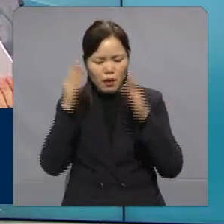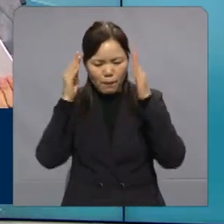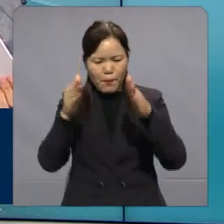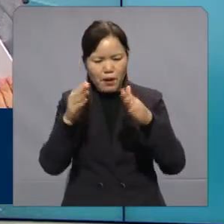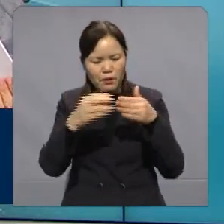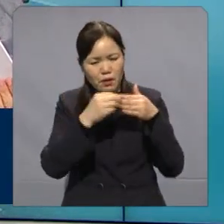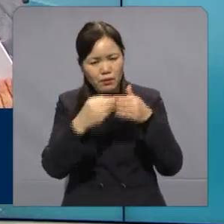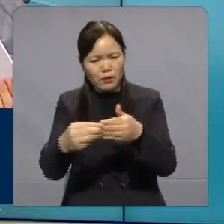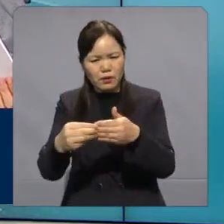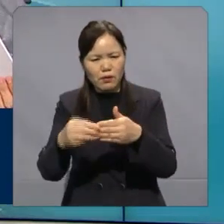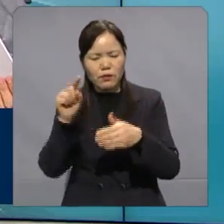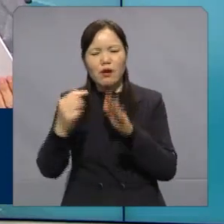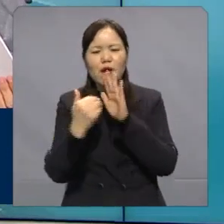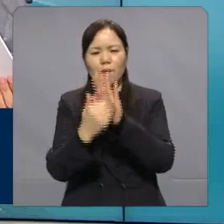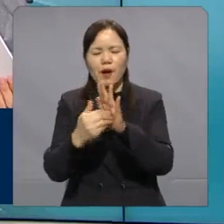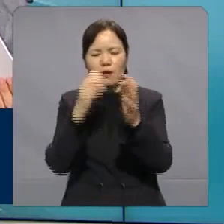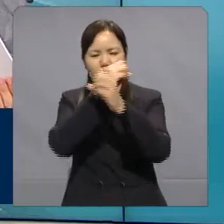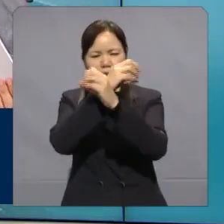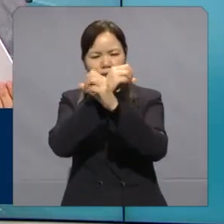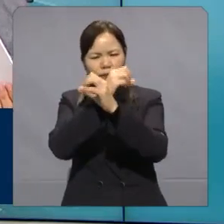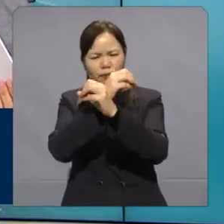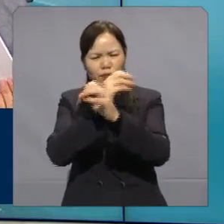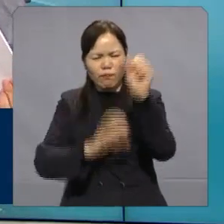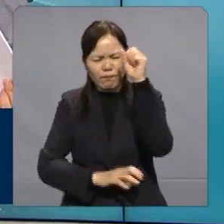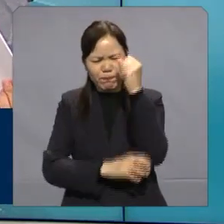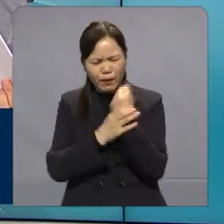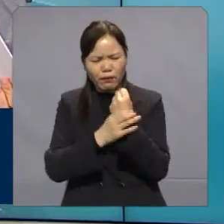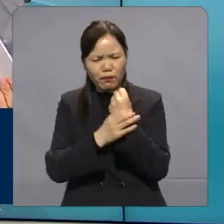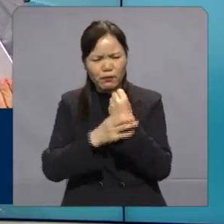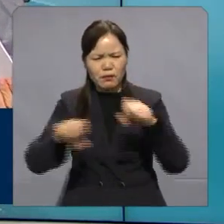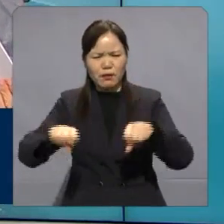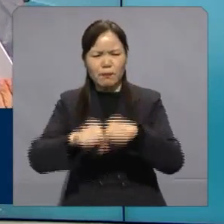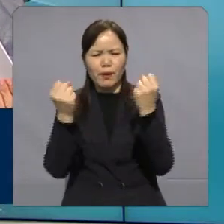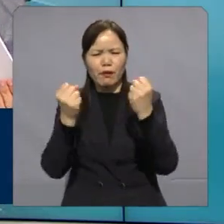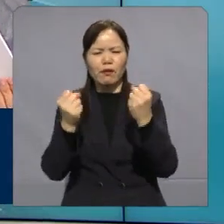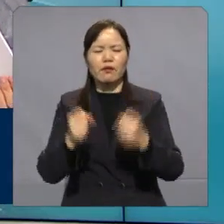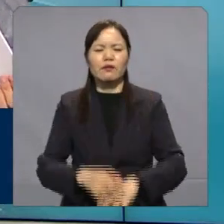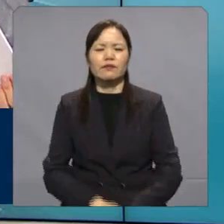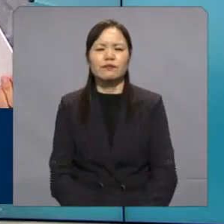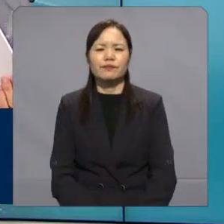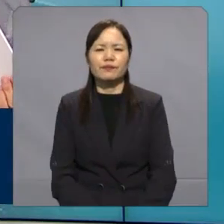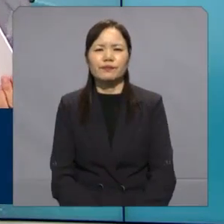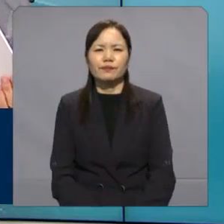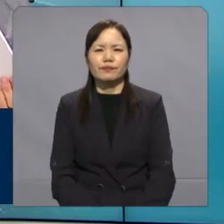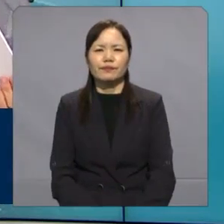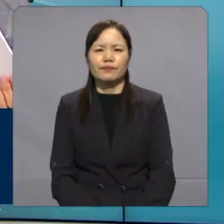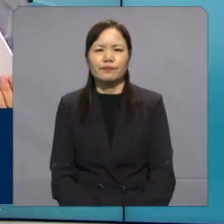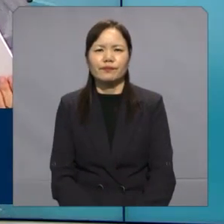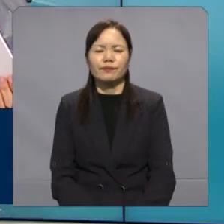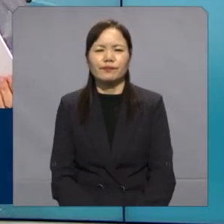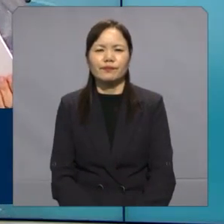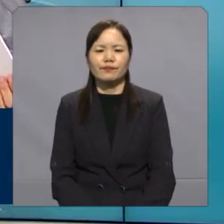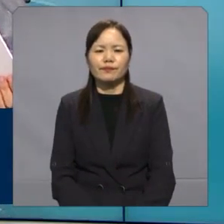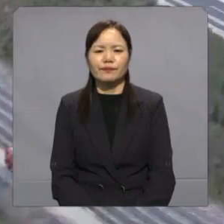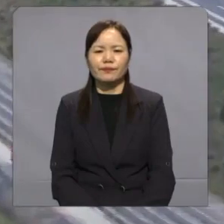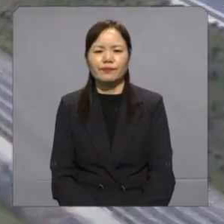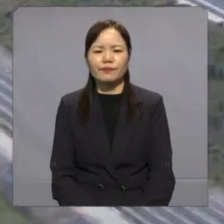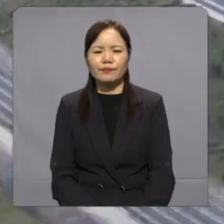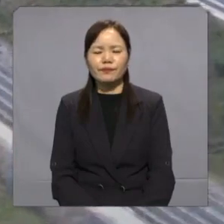더해서 이를 막아줄 경고장치마저 낡아서 작동을 하지 않았습니다. 문정진 기자입니다.